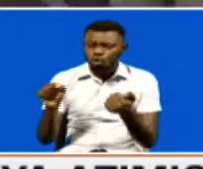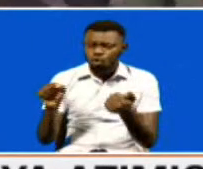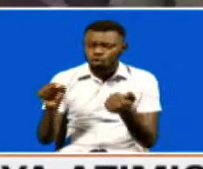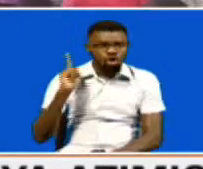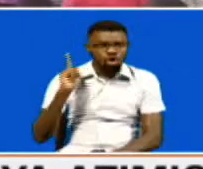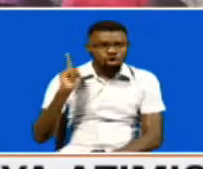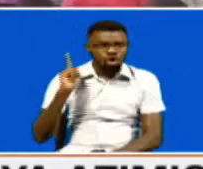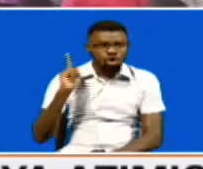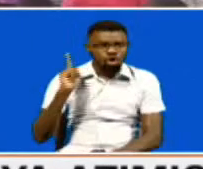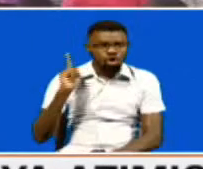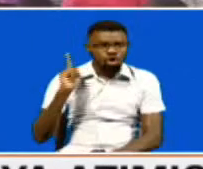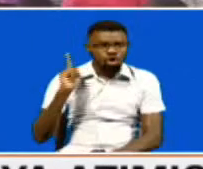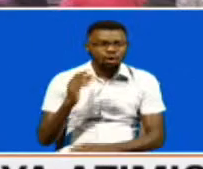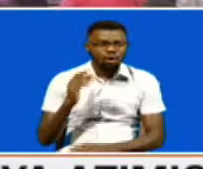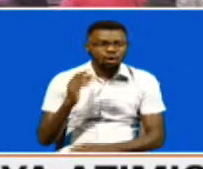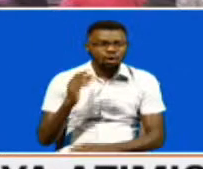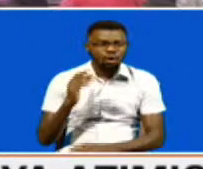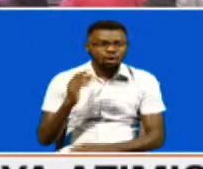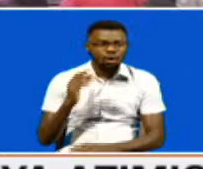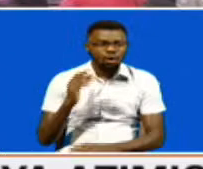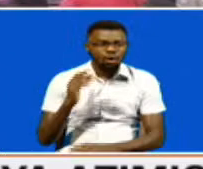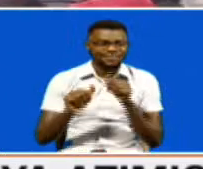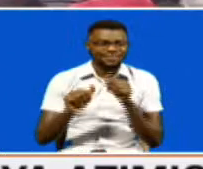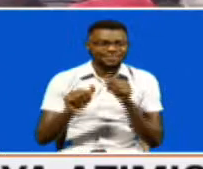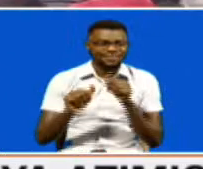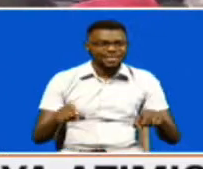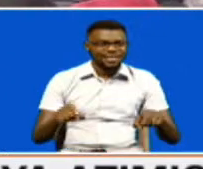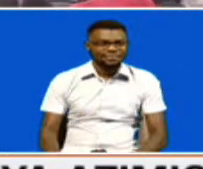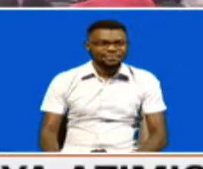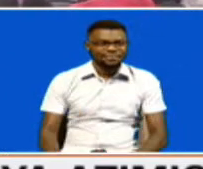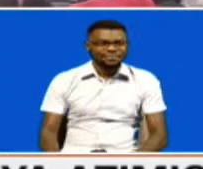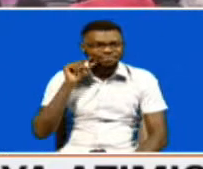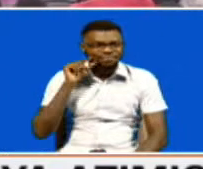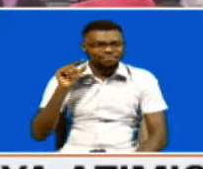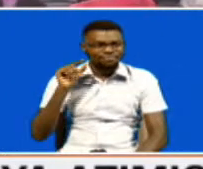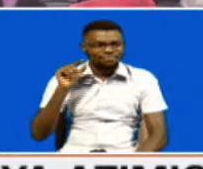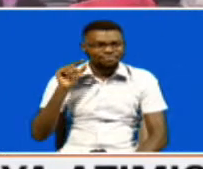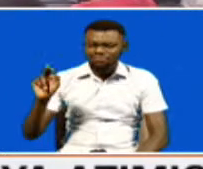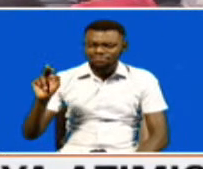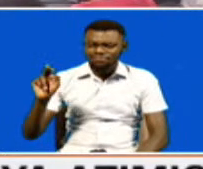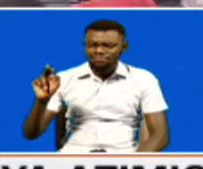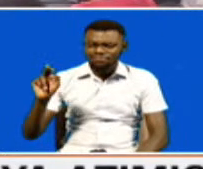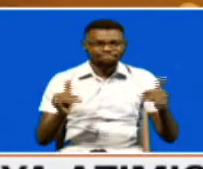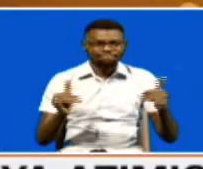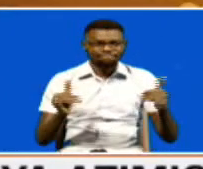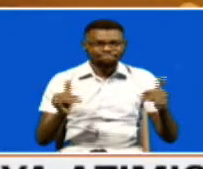huo atachukuliwa hatua kwa mujibu wa sheria. Grace Nganga, KTN News, Nairobi.